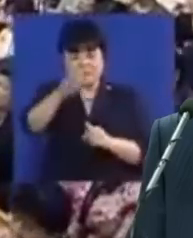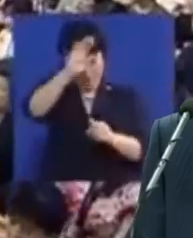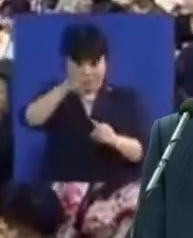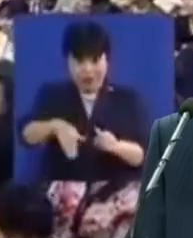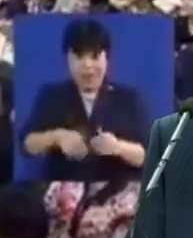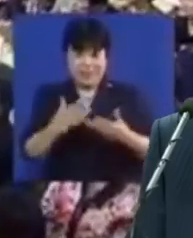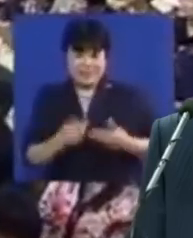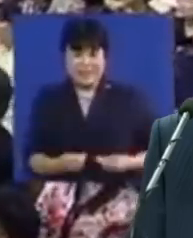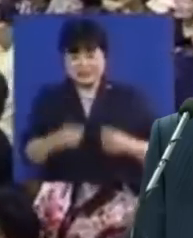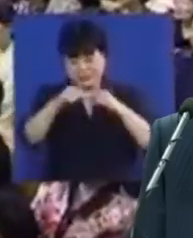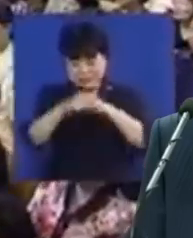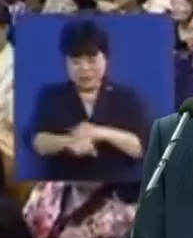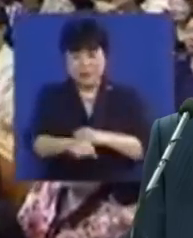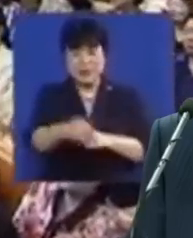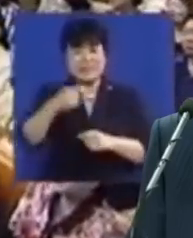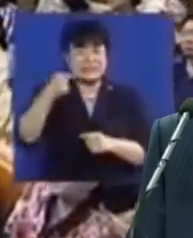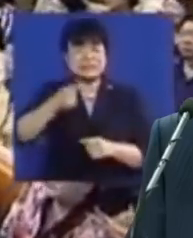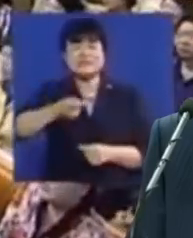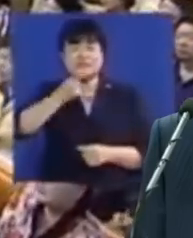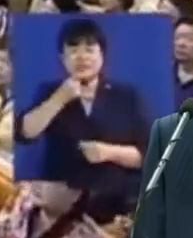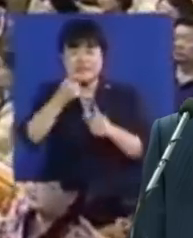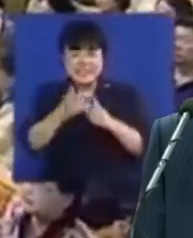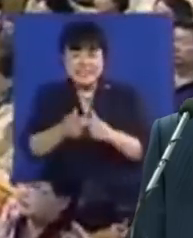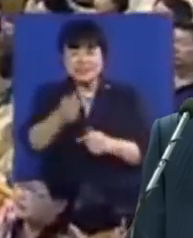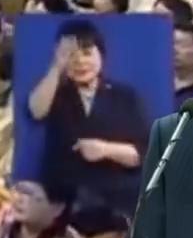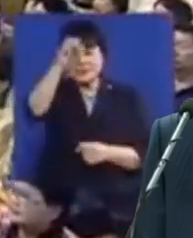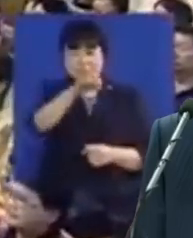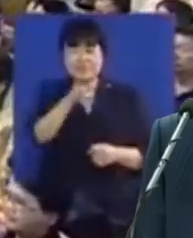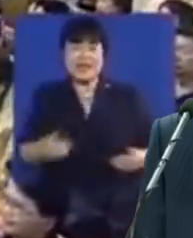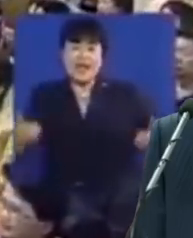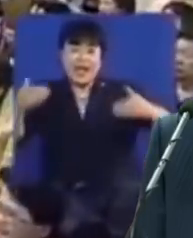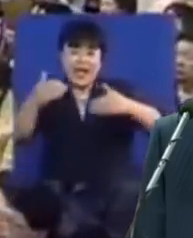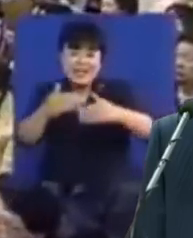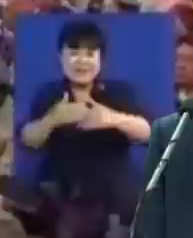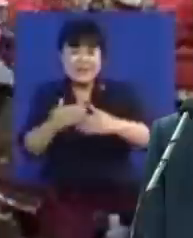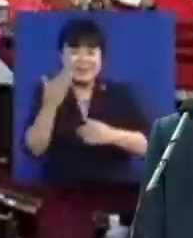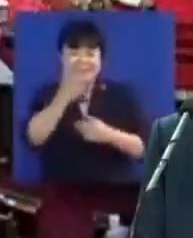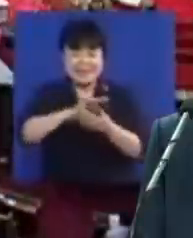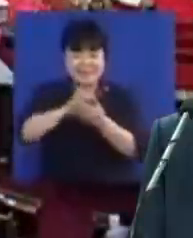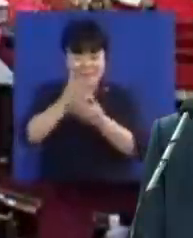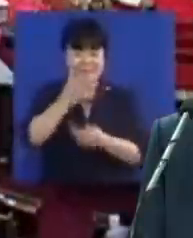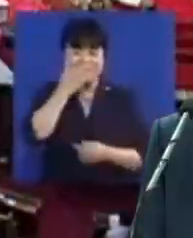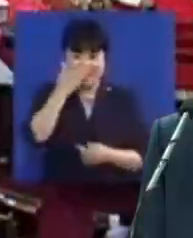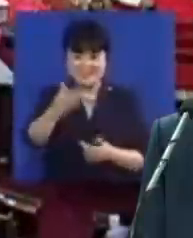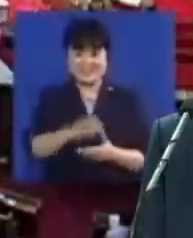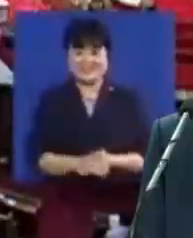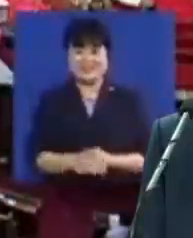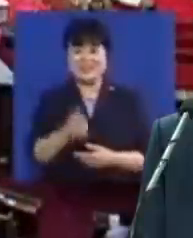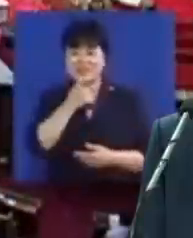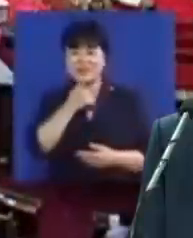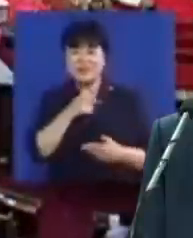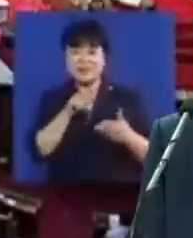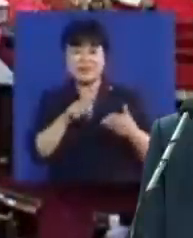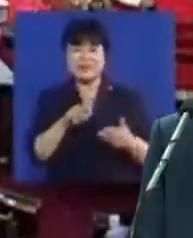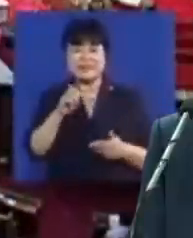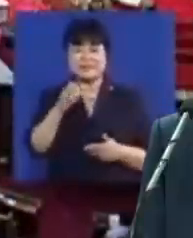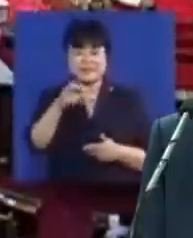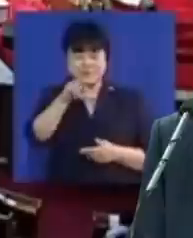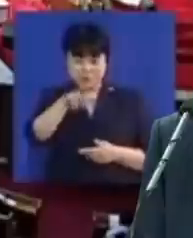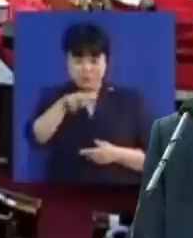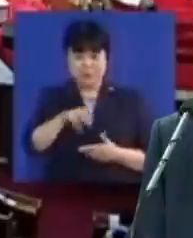그러니까 낙심과 좌절의 쓴물도 예수님의 십자가를 끌어안으면 달아지지요. 로마서 8장